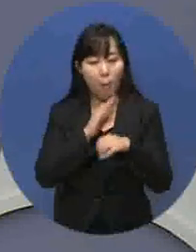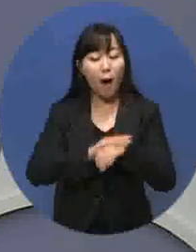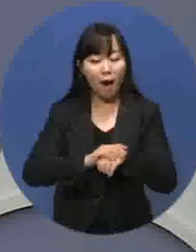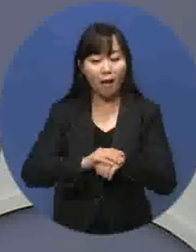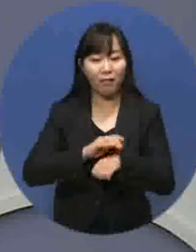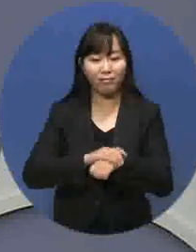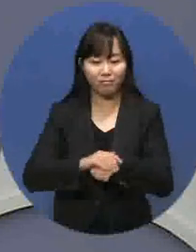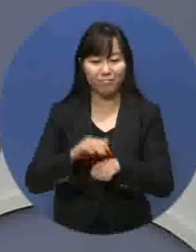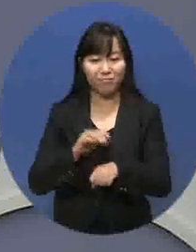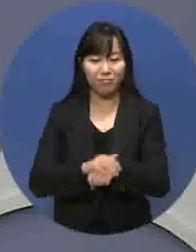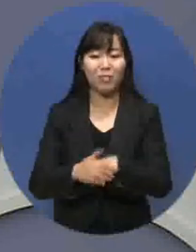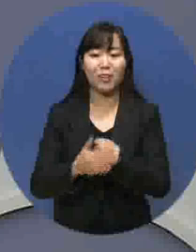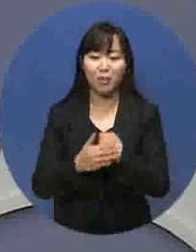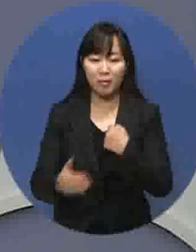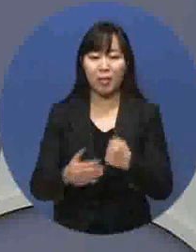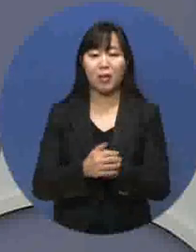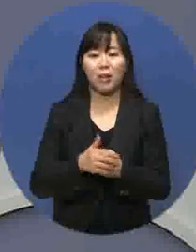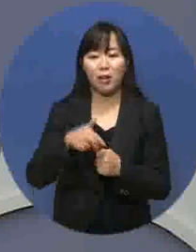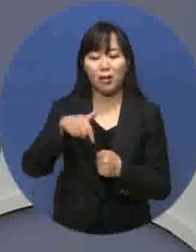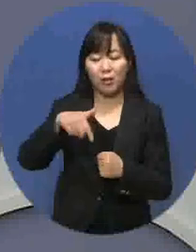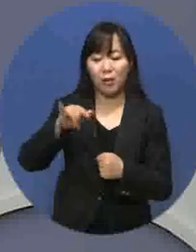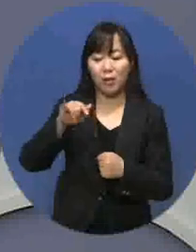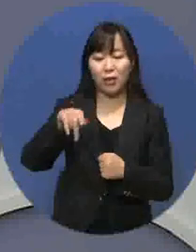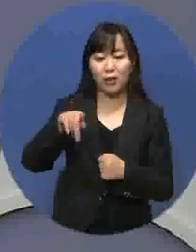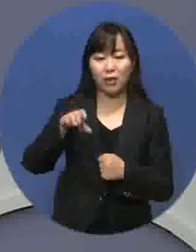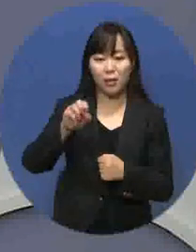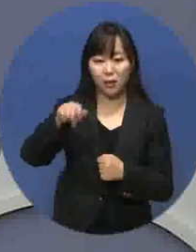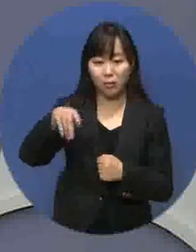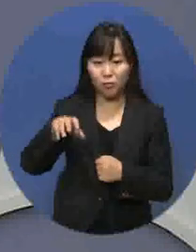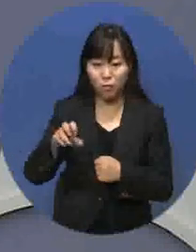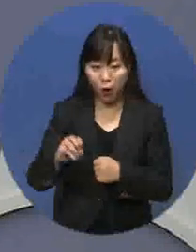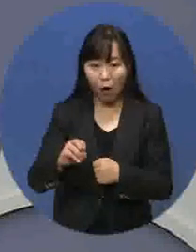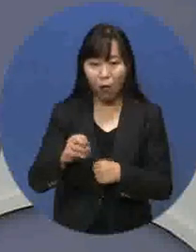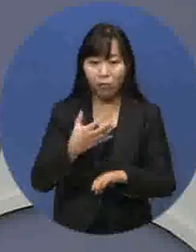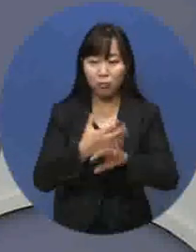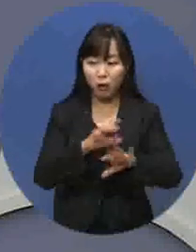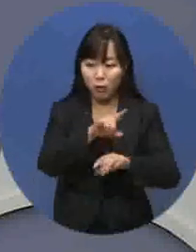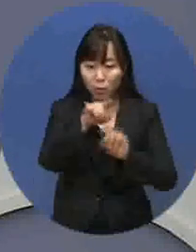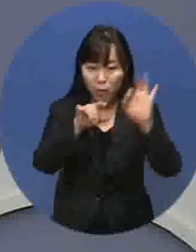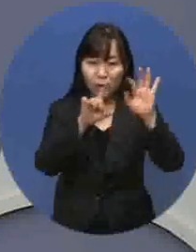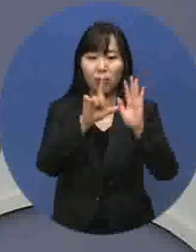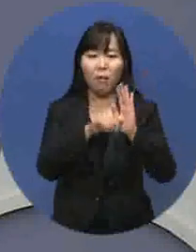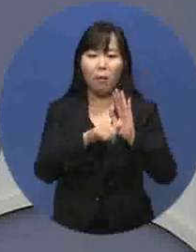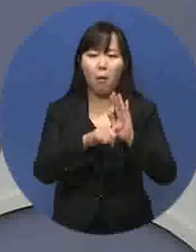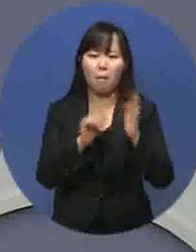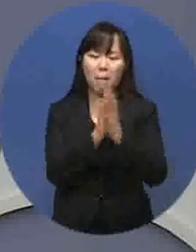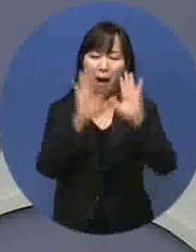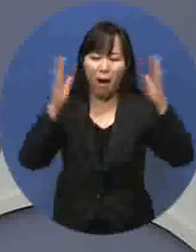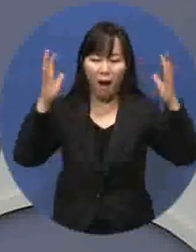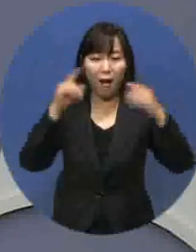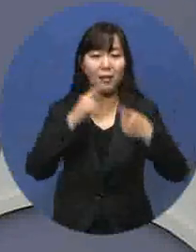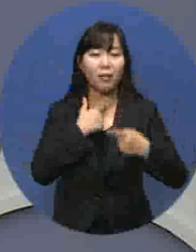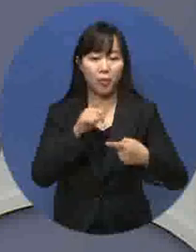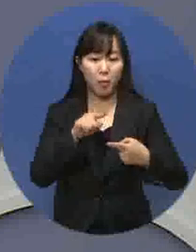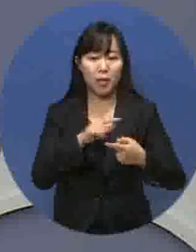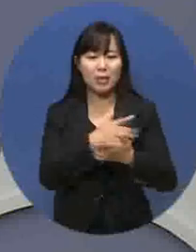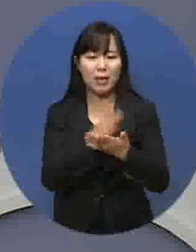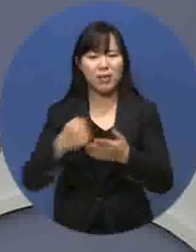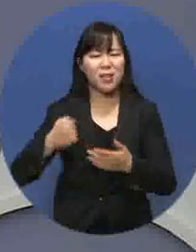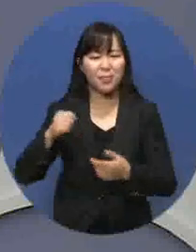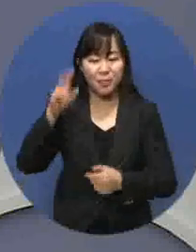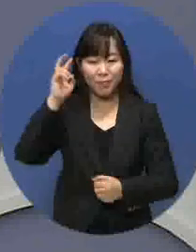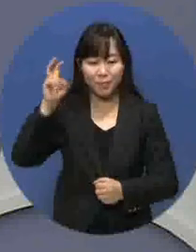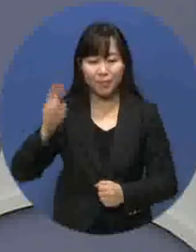만드셔서 어찌됐든 이제 기생충이 해외에 나갔을 때 서구권에서 굉장히 뜨거웠던 반응이 나온 게 그런 장르의 힘이라고도 전 생각을